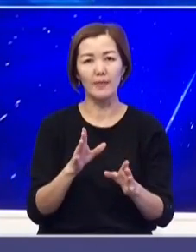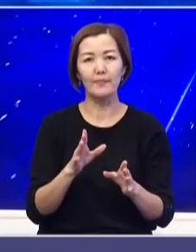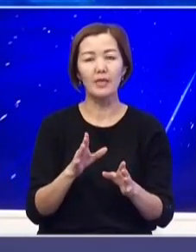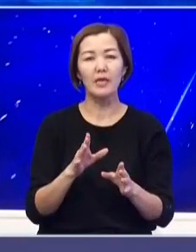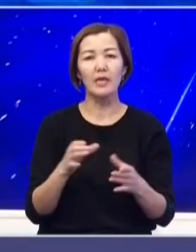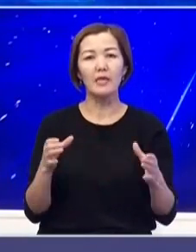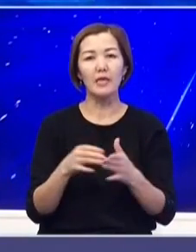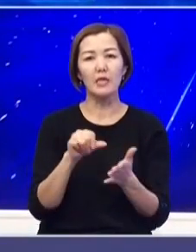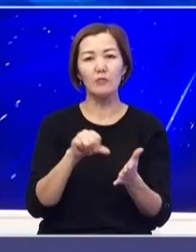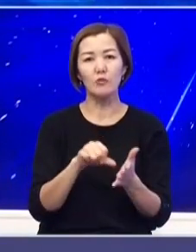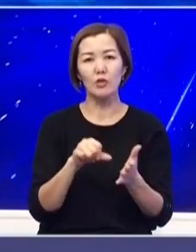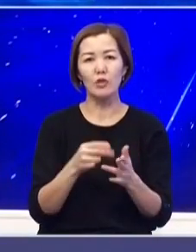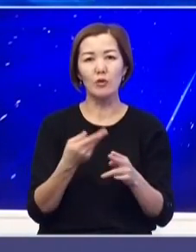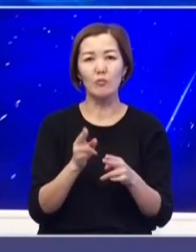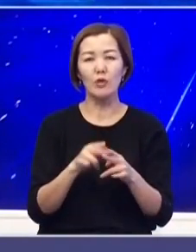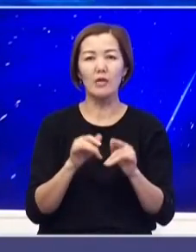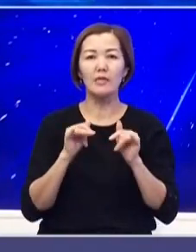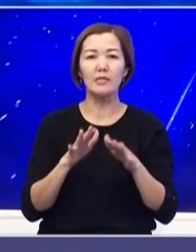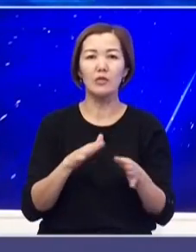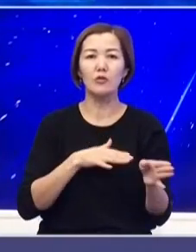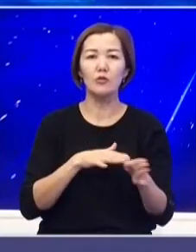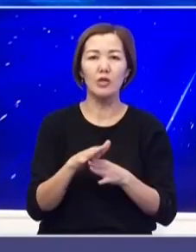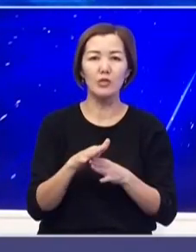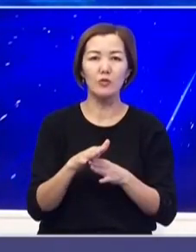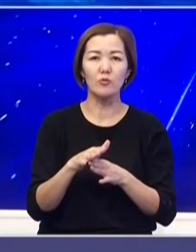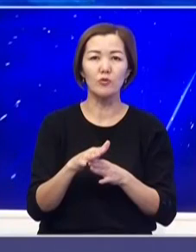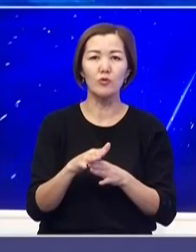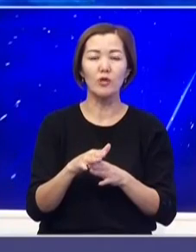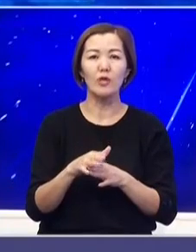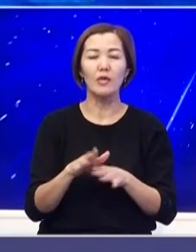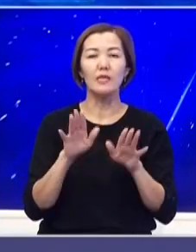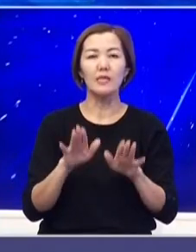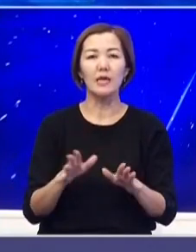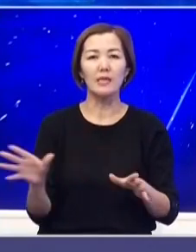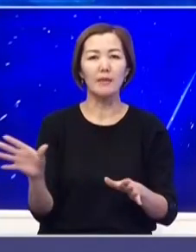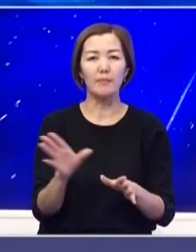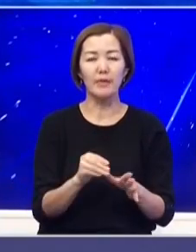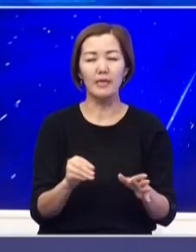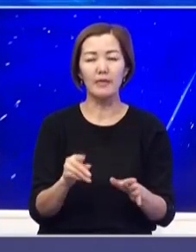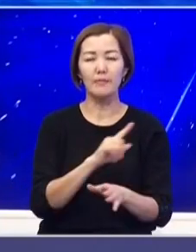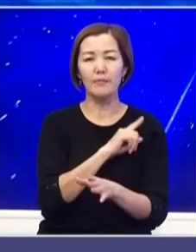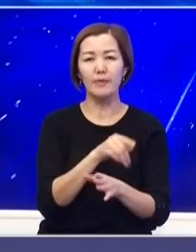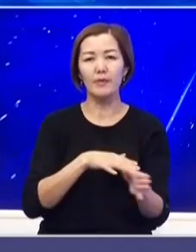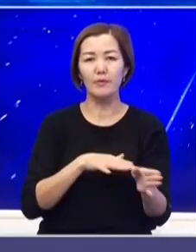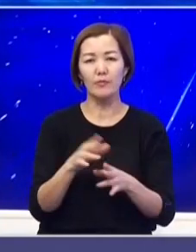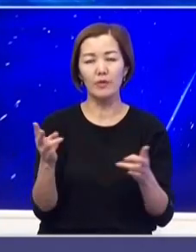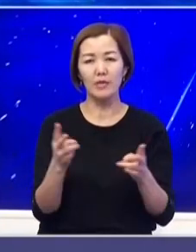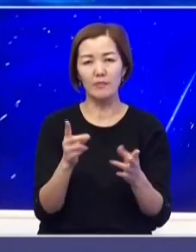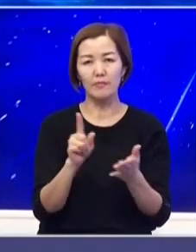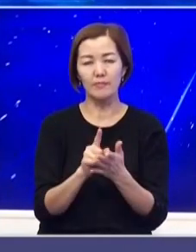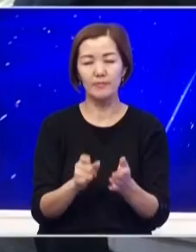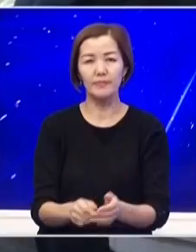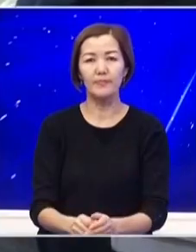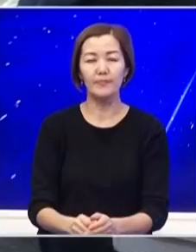тоқталды. Өз кезегінде кеңес мүшелері бұл аталған істерді жүзеге асыру тек ортақ күш-жігердің арқасында мүмкін екенін атап өтті.